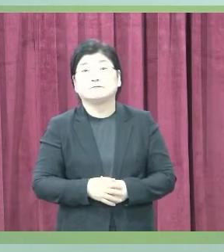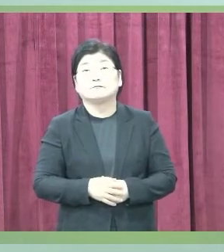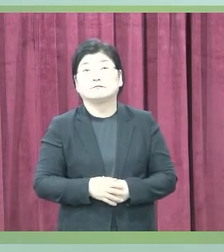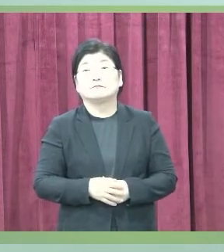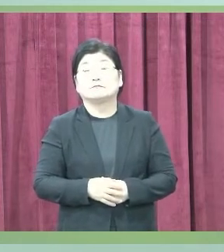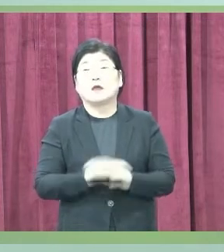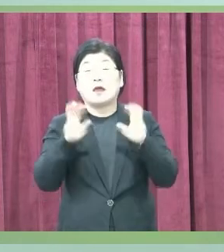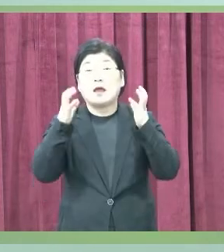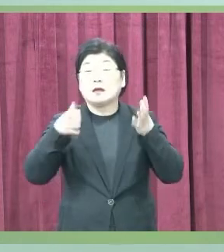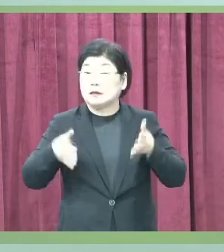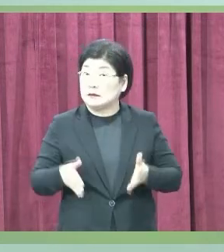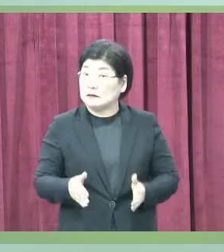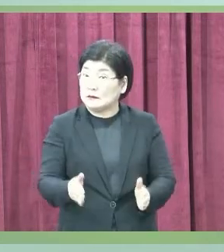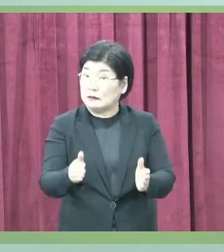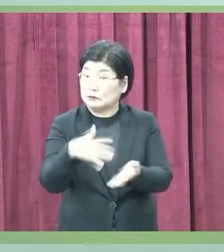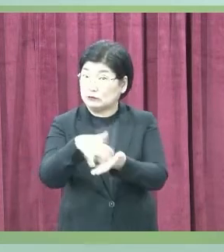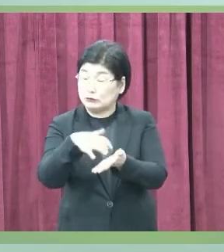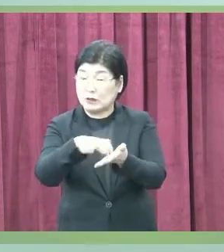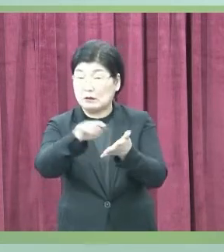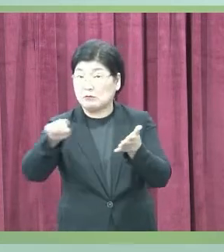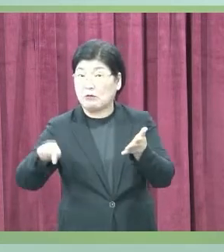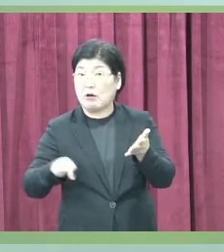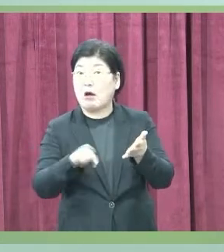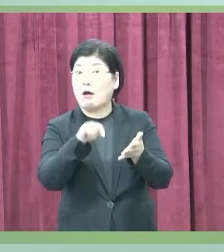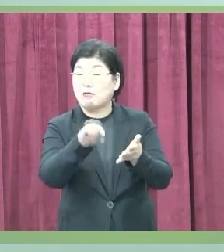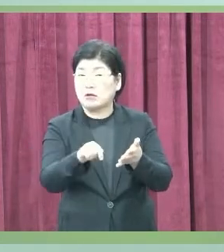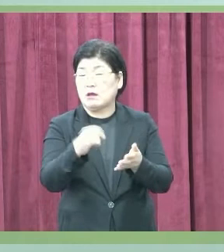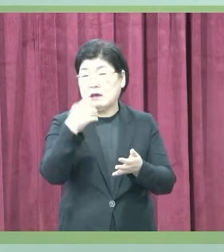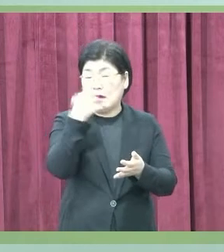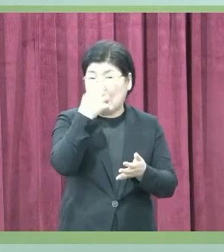전체 출생아 중에서 이제